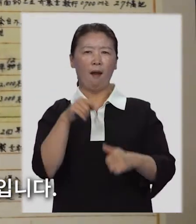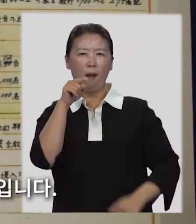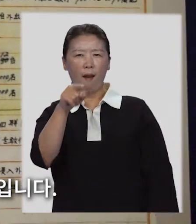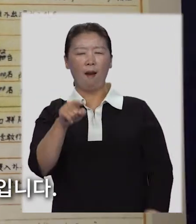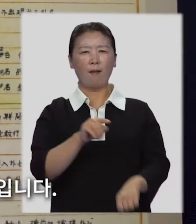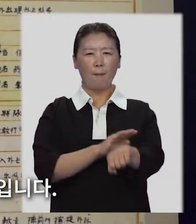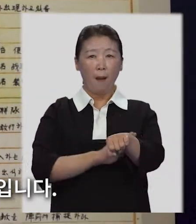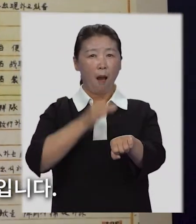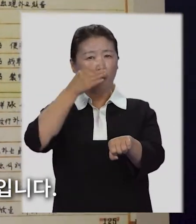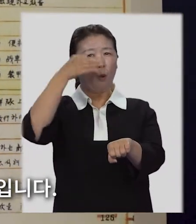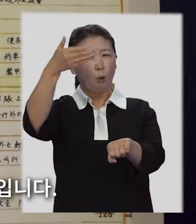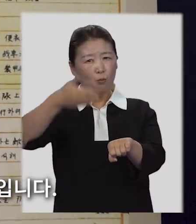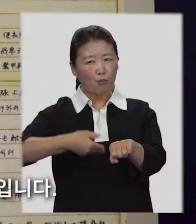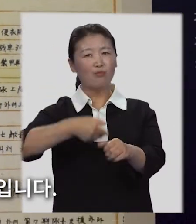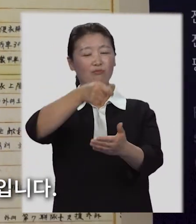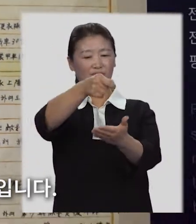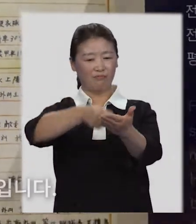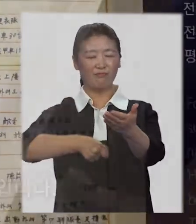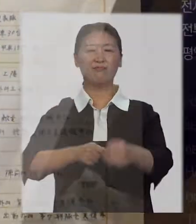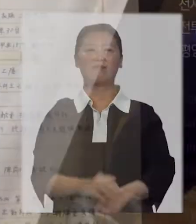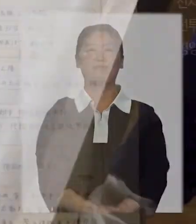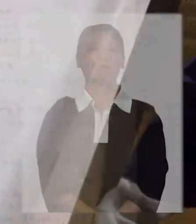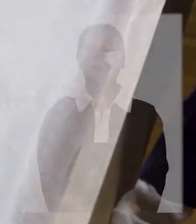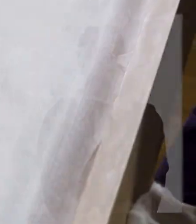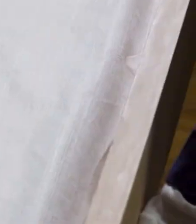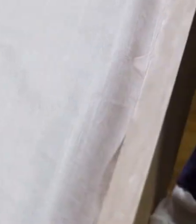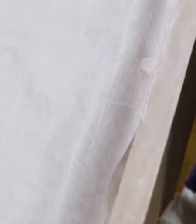수 있는 중요한 기록입니다.